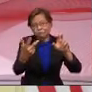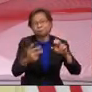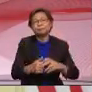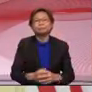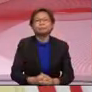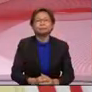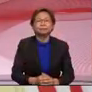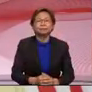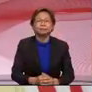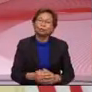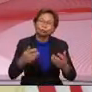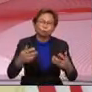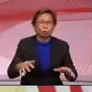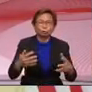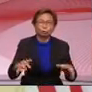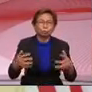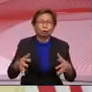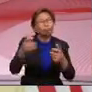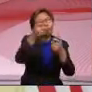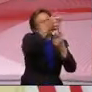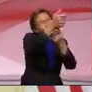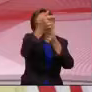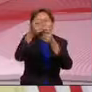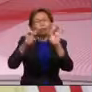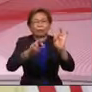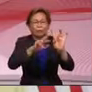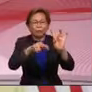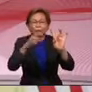2020, mereka telah melakukan